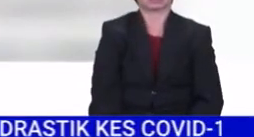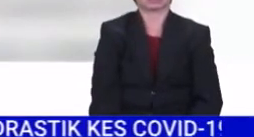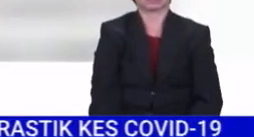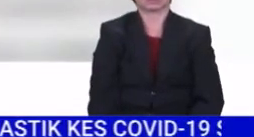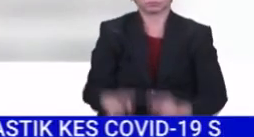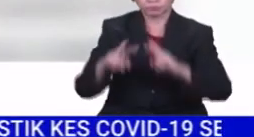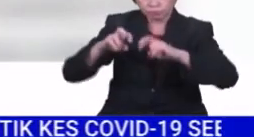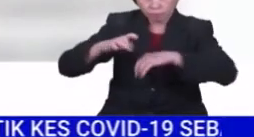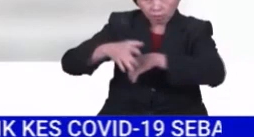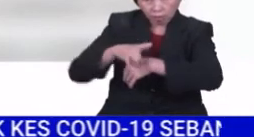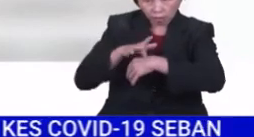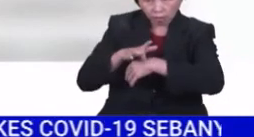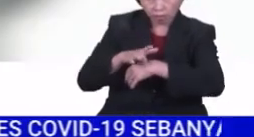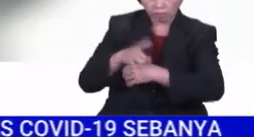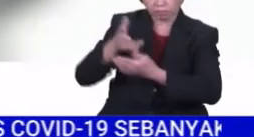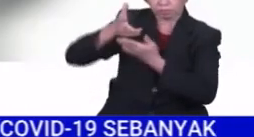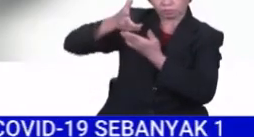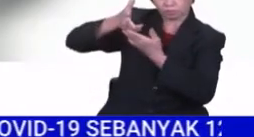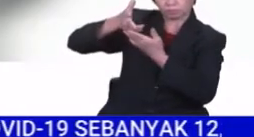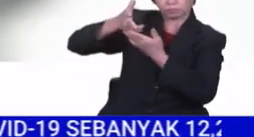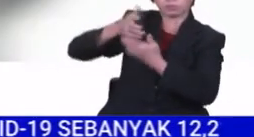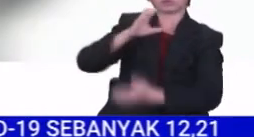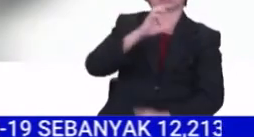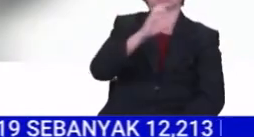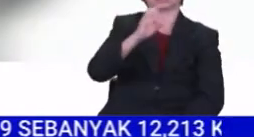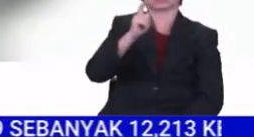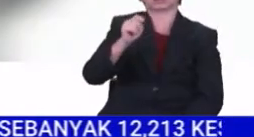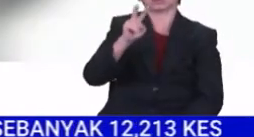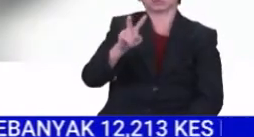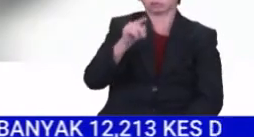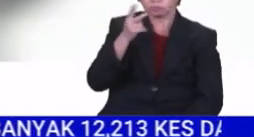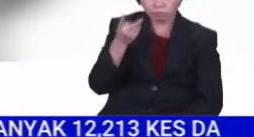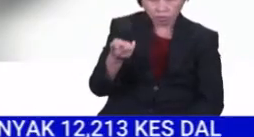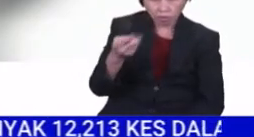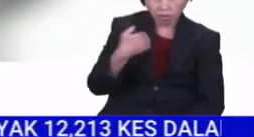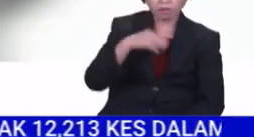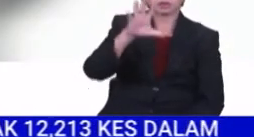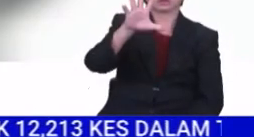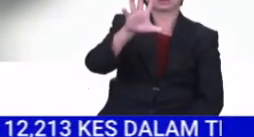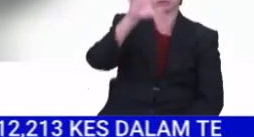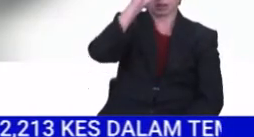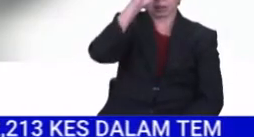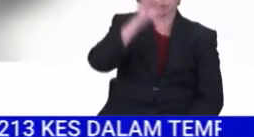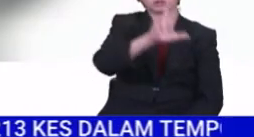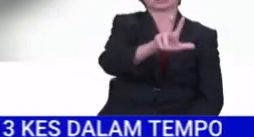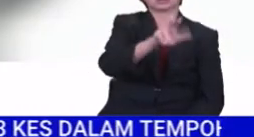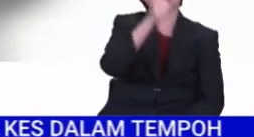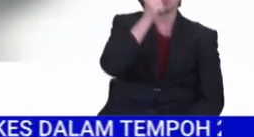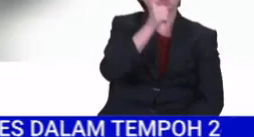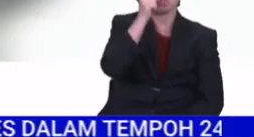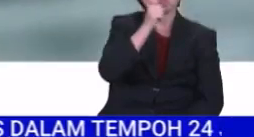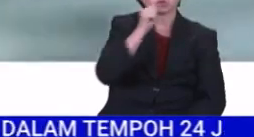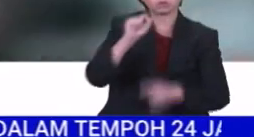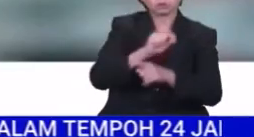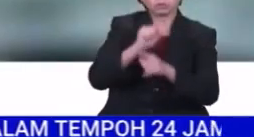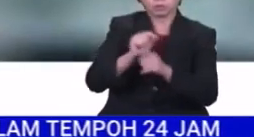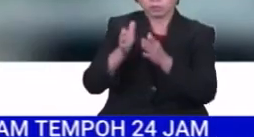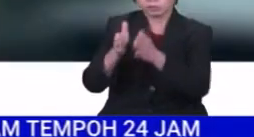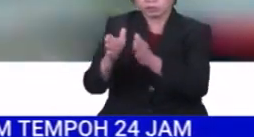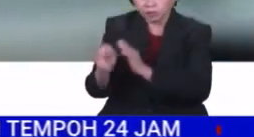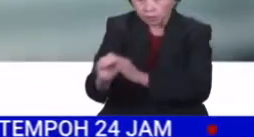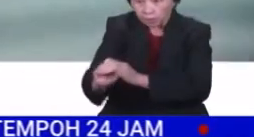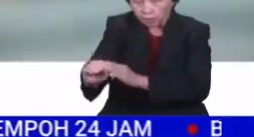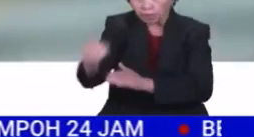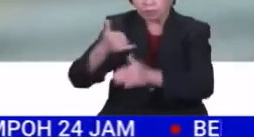Hai setan awal menulis shigemura l tertutup CCTV mendapati terdapat Gmail aki dan tiga wanita menggunakan laluan